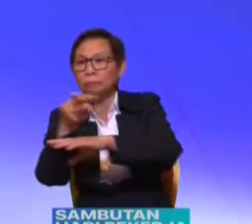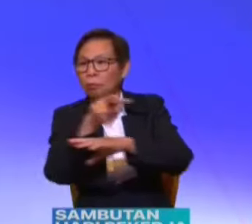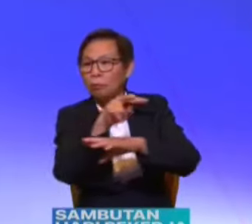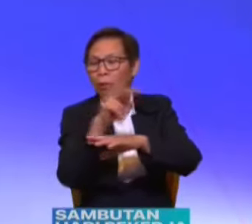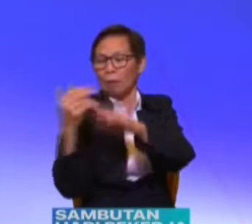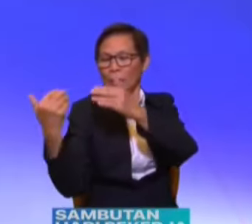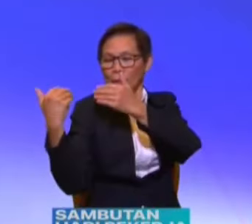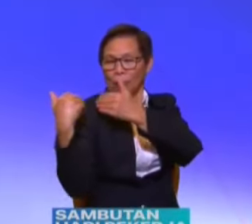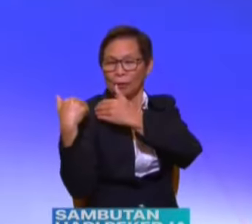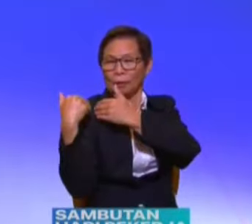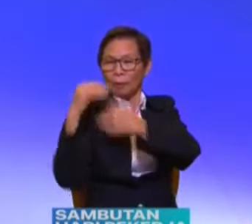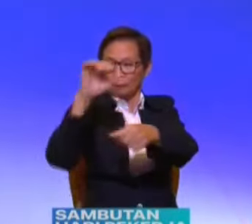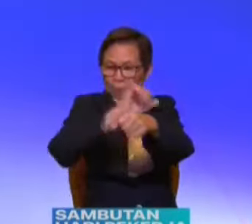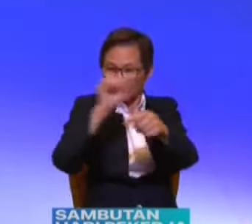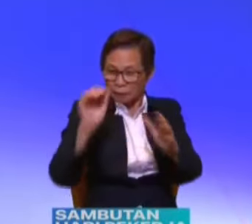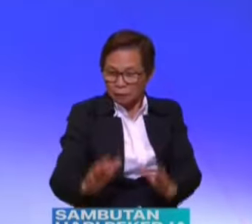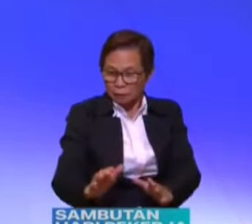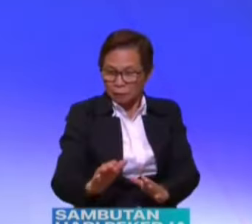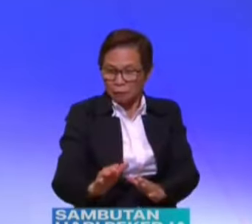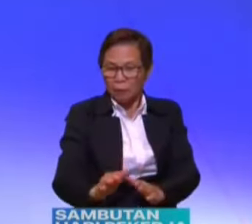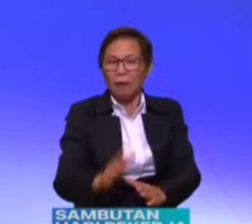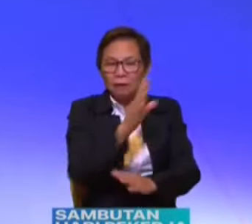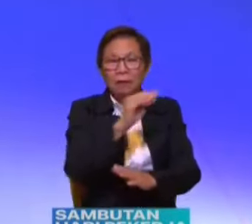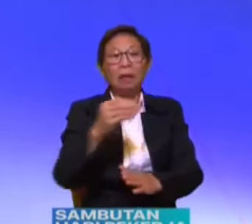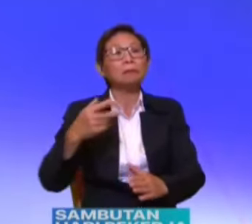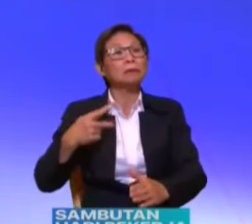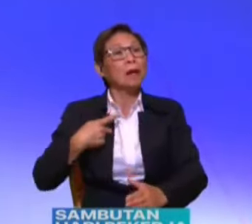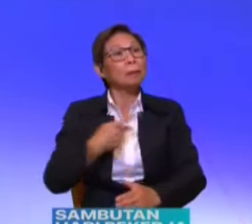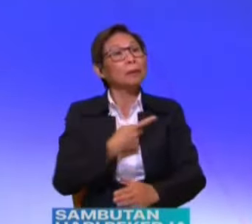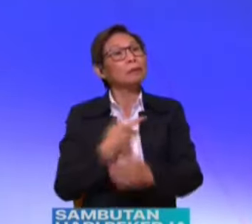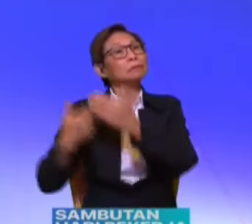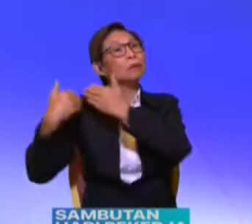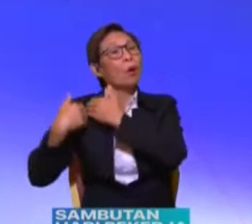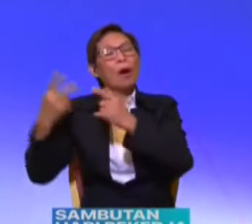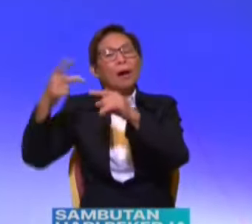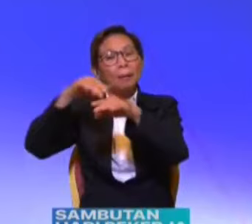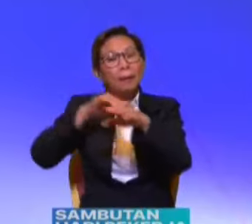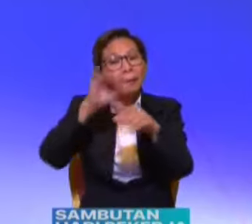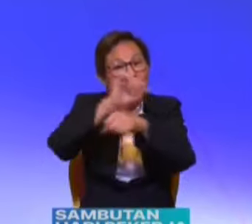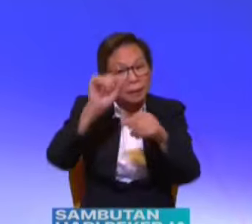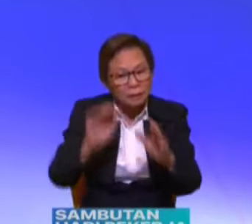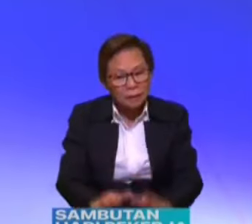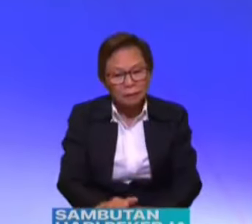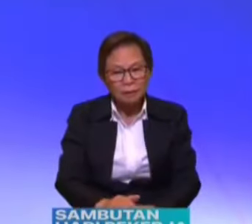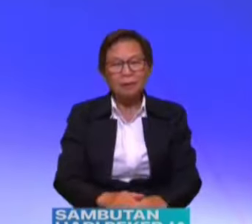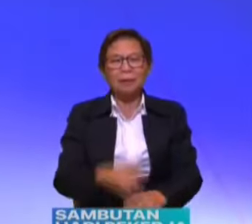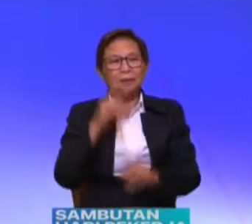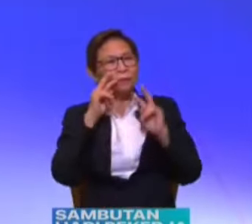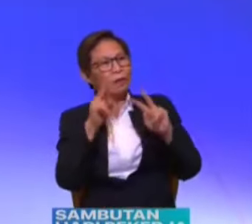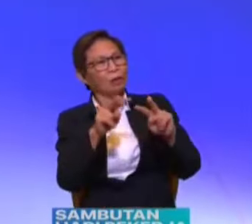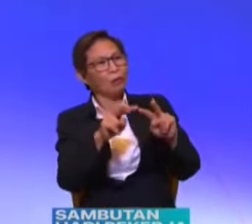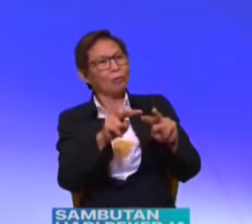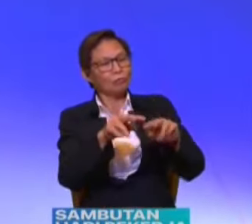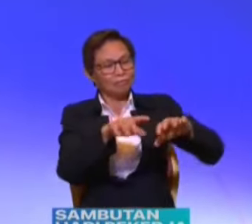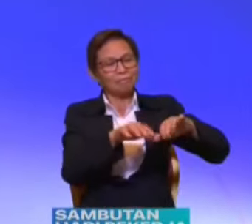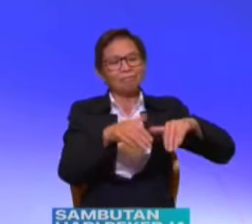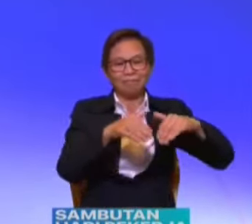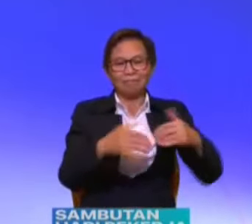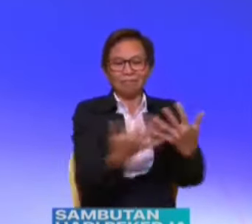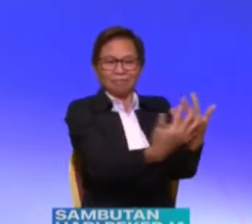peranan pekerja dan tanggungjawab kami kepada pekerja. Saya lihat dalam barisan menteri-menteri dan timbalan menteri yang